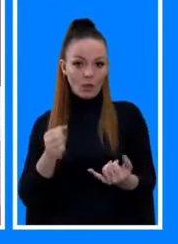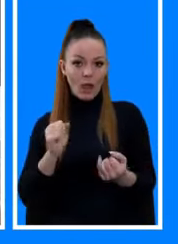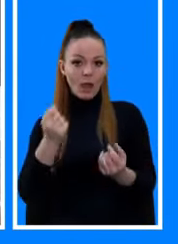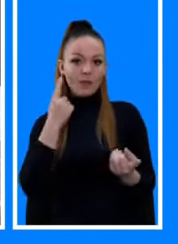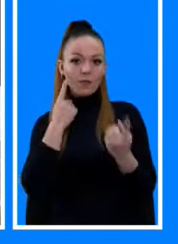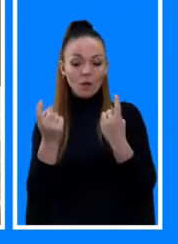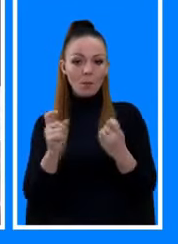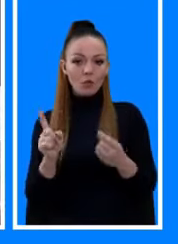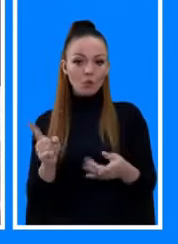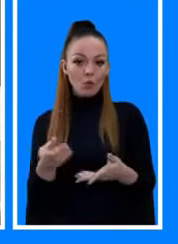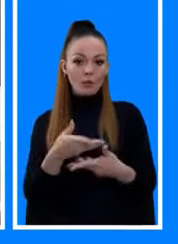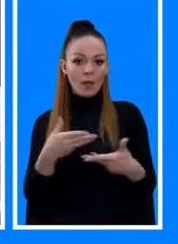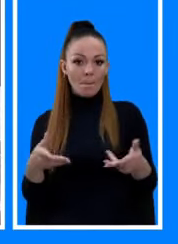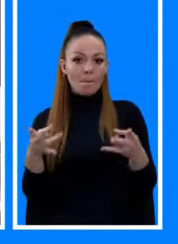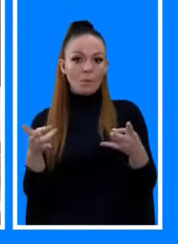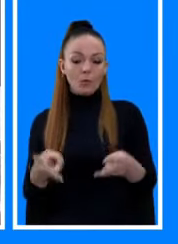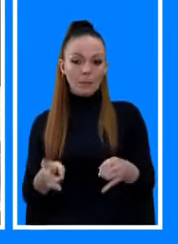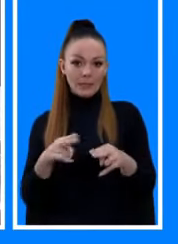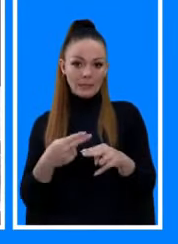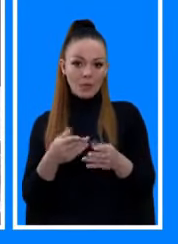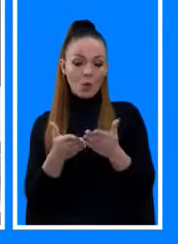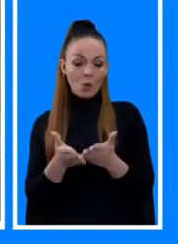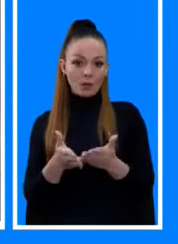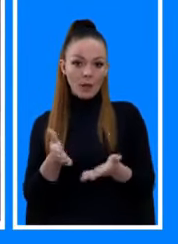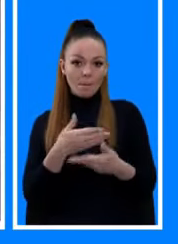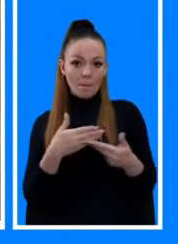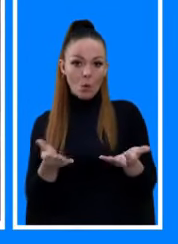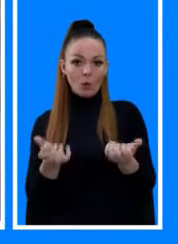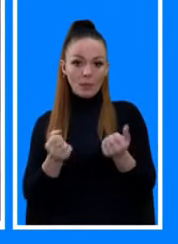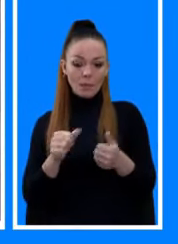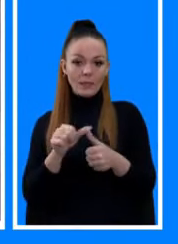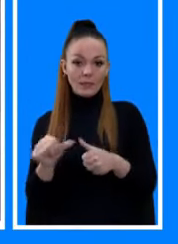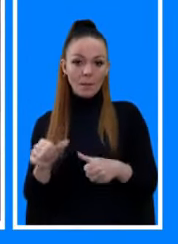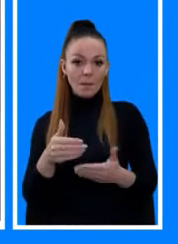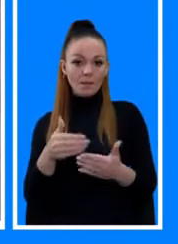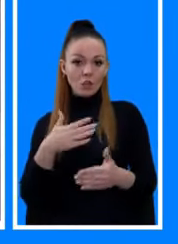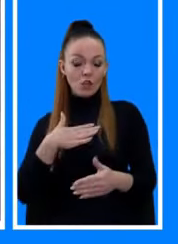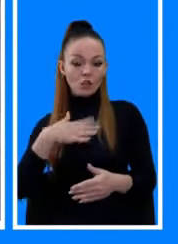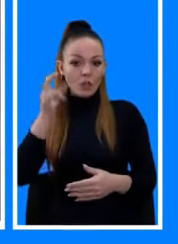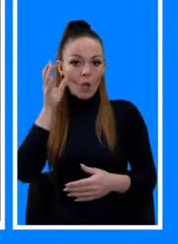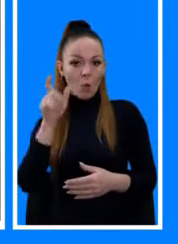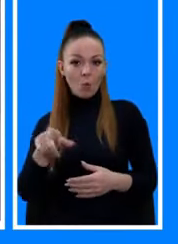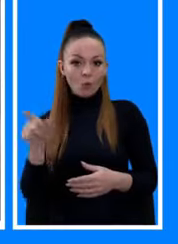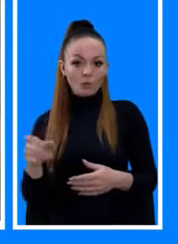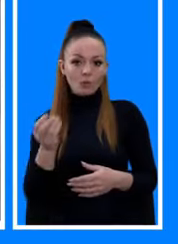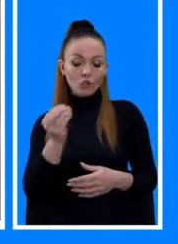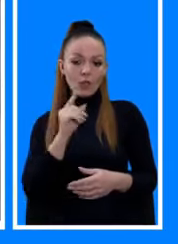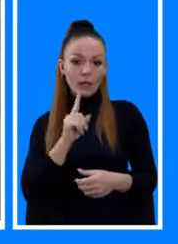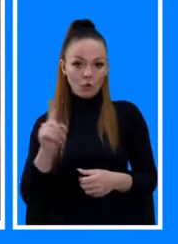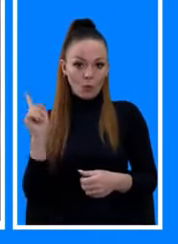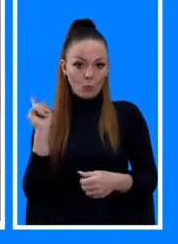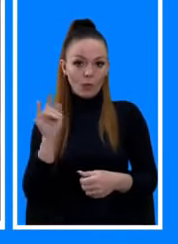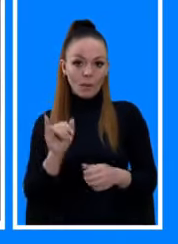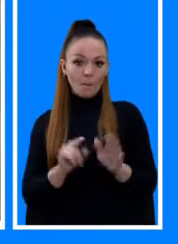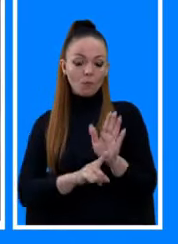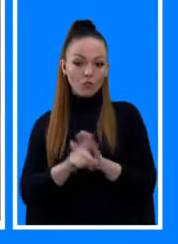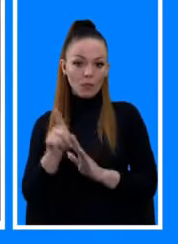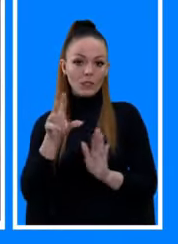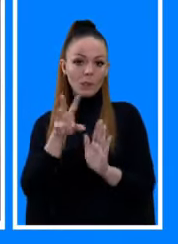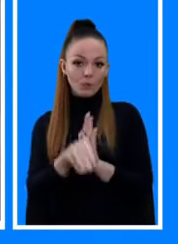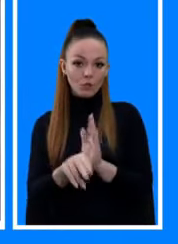нам потрібен цей корабель, ми отримали саме від наших науковців ще рік тому і почали запроваджувати